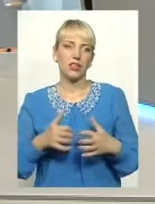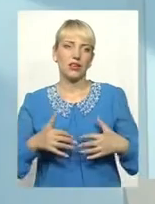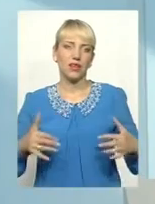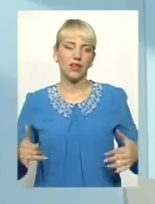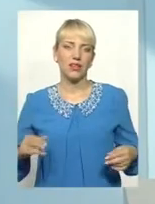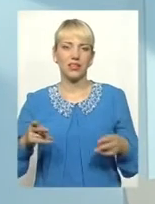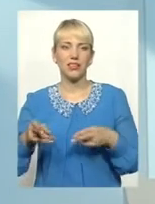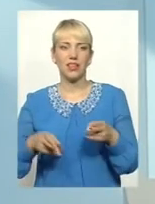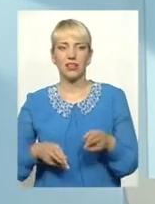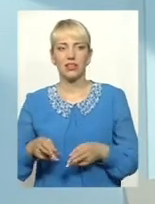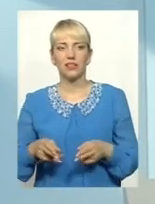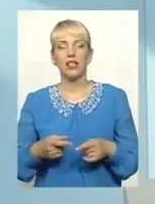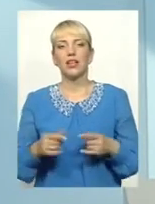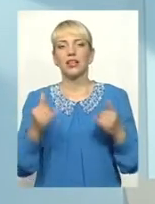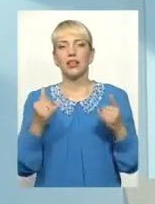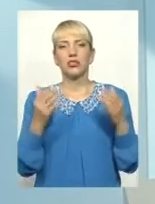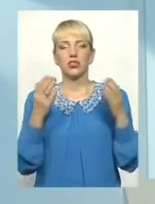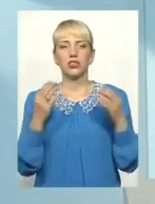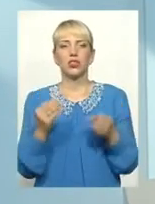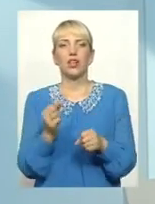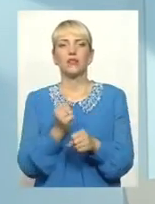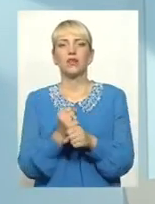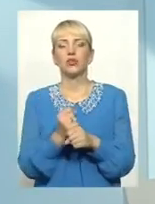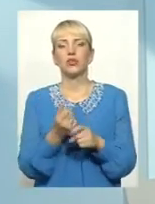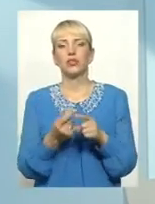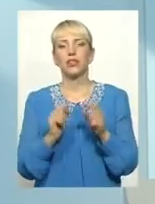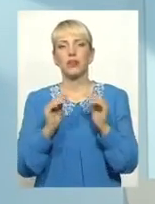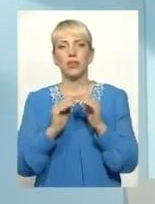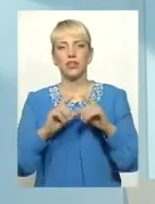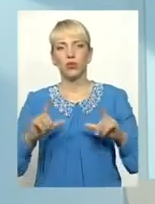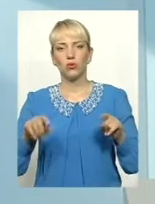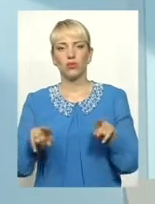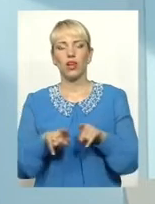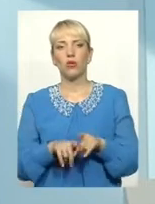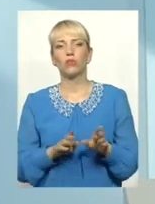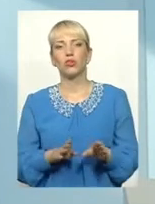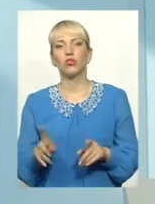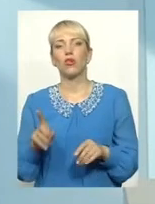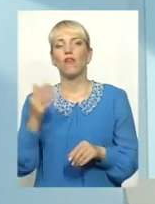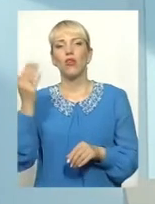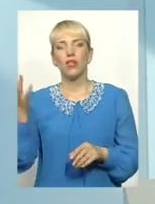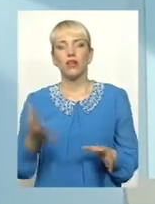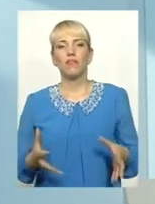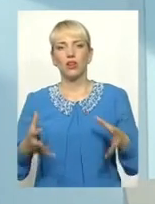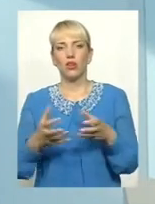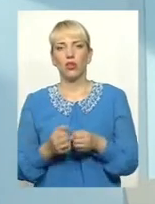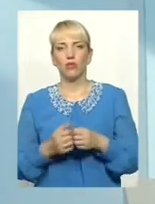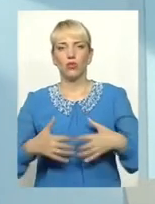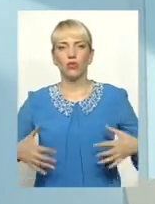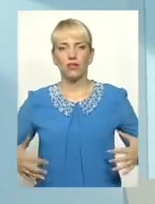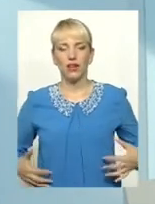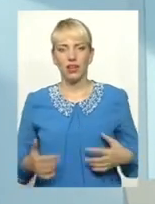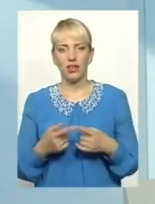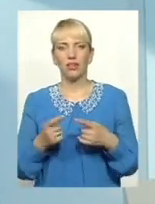стерилізація. На сьогоднішній день притулок працює в такому режимі, що вони відловлюють тварин, в притулку вони